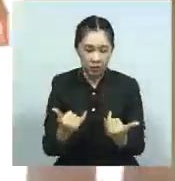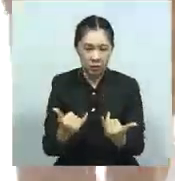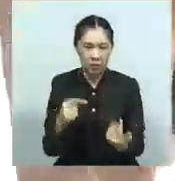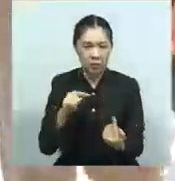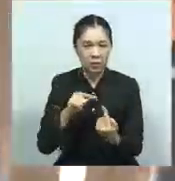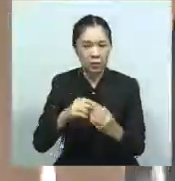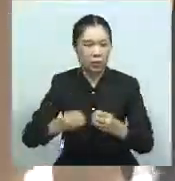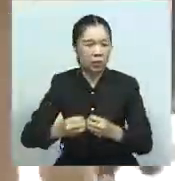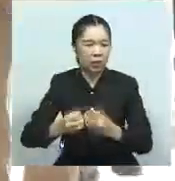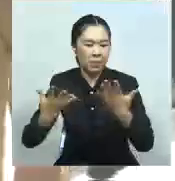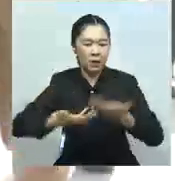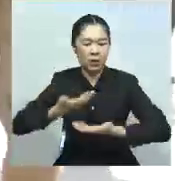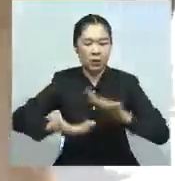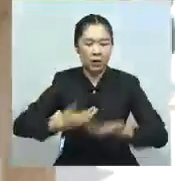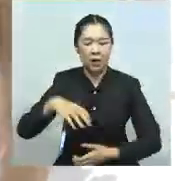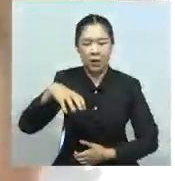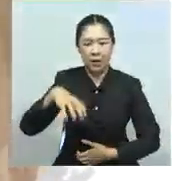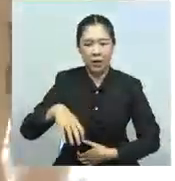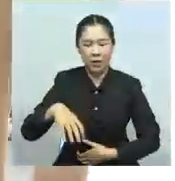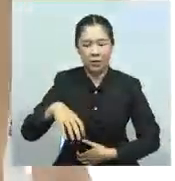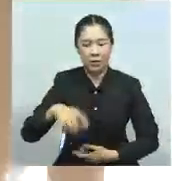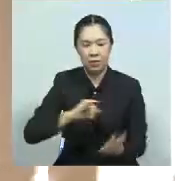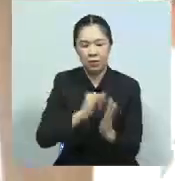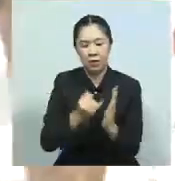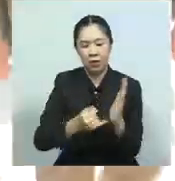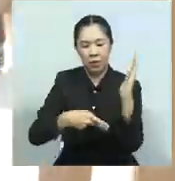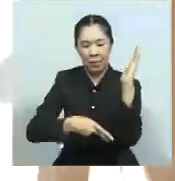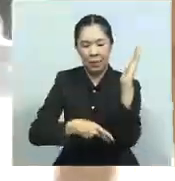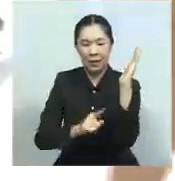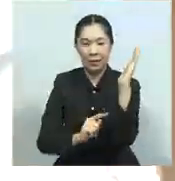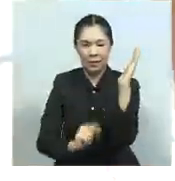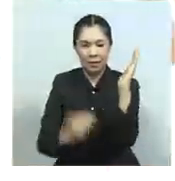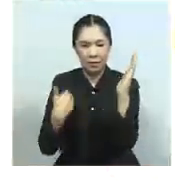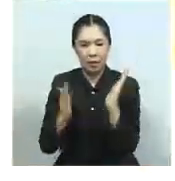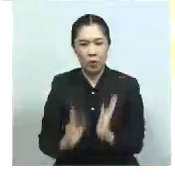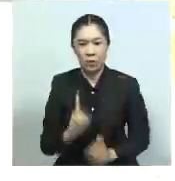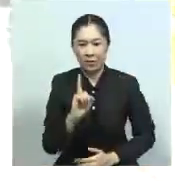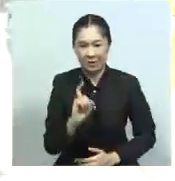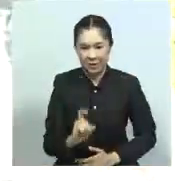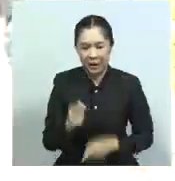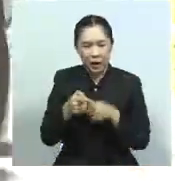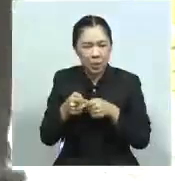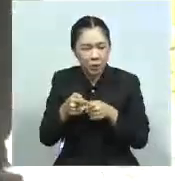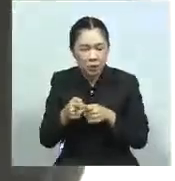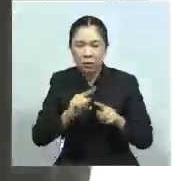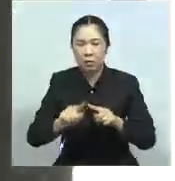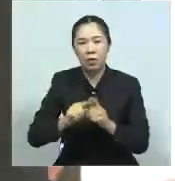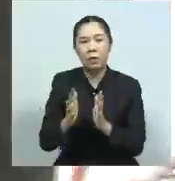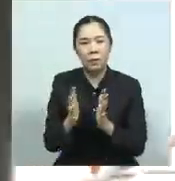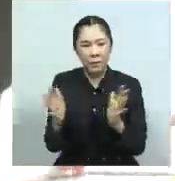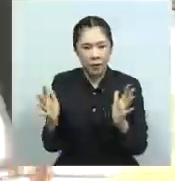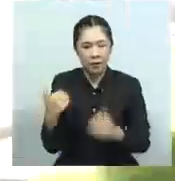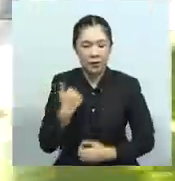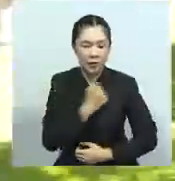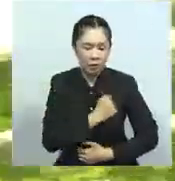ดเนี่ยเกิดเหตุระเบิดที่ตลาดนัดบ่อทองอำเภอหนองจิกจังหวัดปัตตานีทำให้มีผู้เสียชีวิตแล้วก็บาดเจ็บหลายรายพร้อม